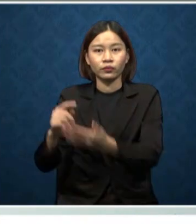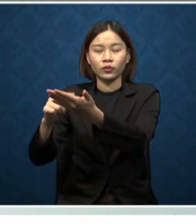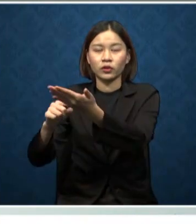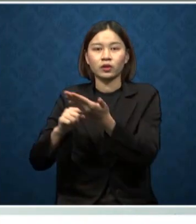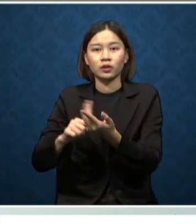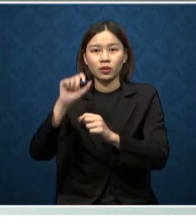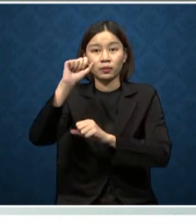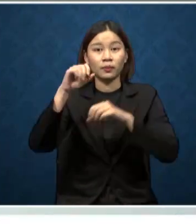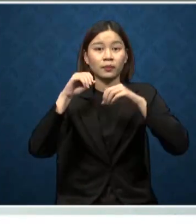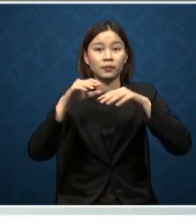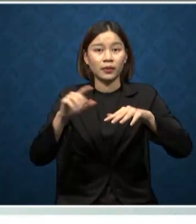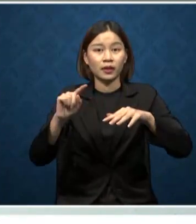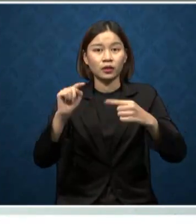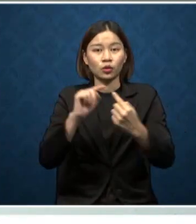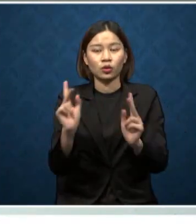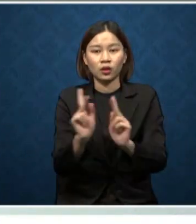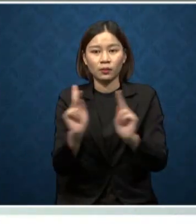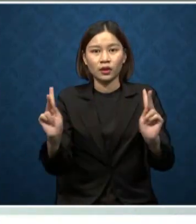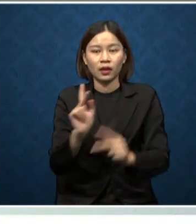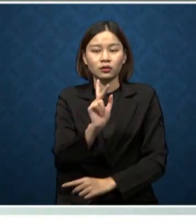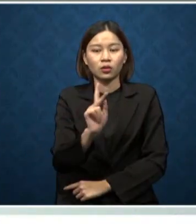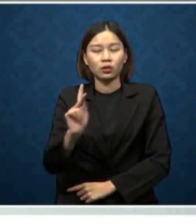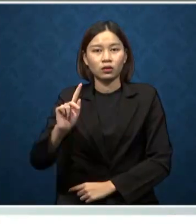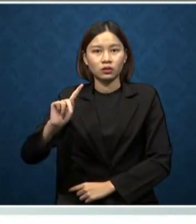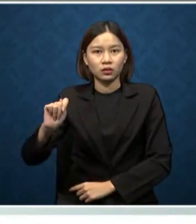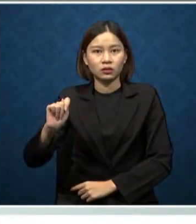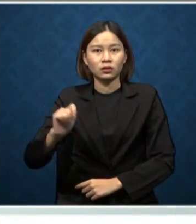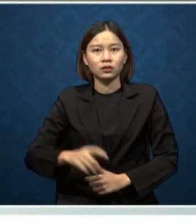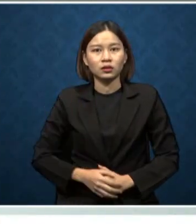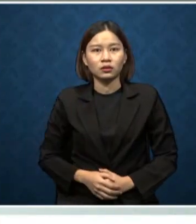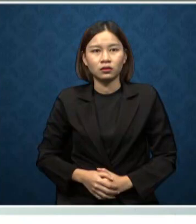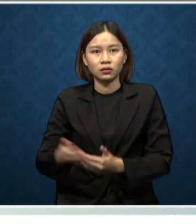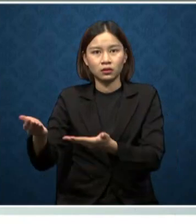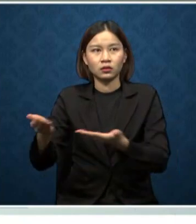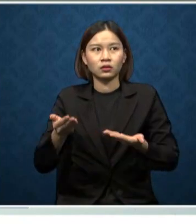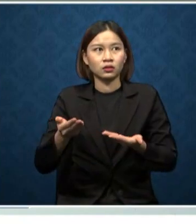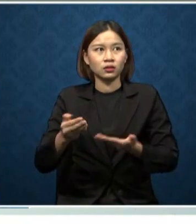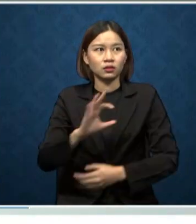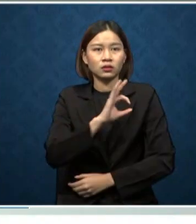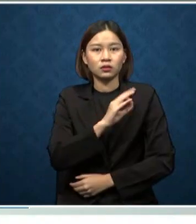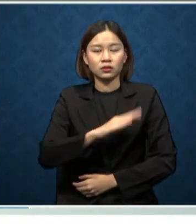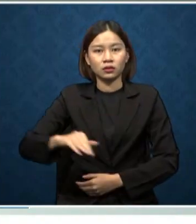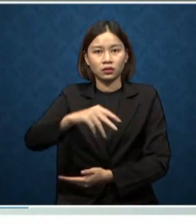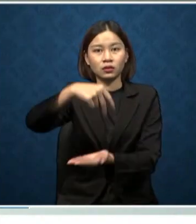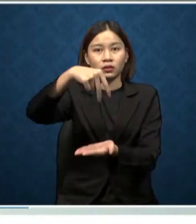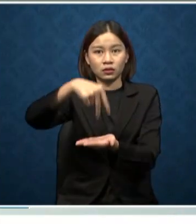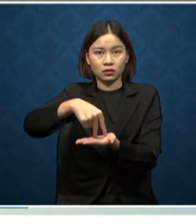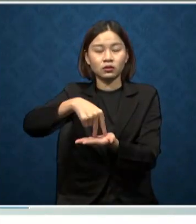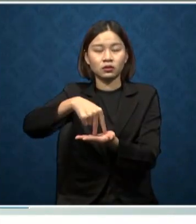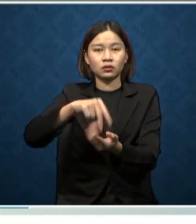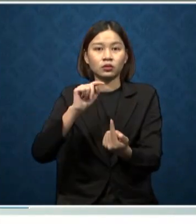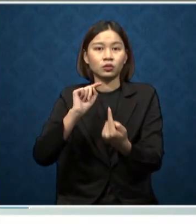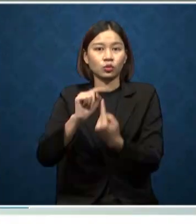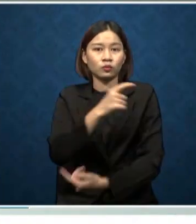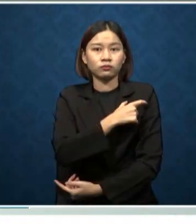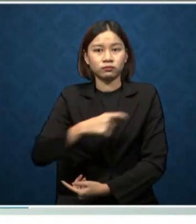องการประกาศแต่งตั้งกรรมการการเลือกตั้งขอเชิญท่านสมาชิกโปรดยืนขึ้นเพื่อรับฟังพระบรม